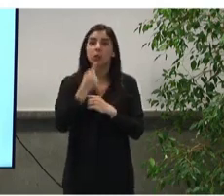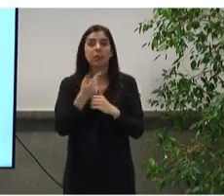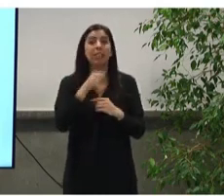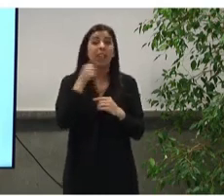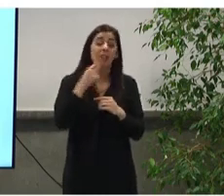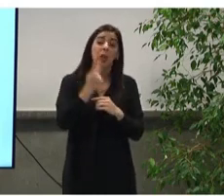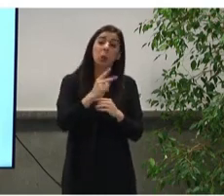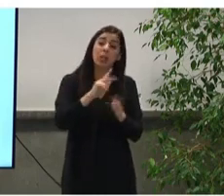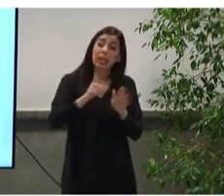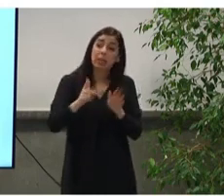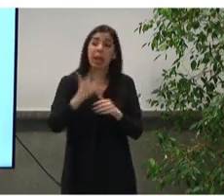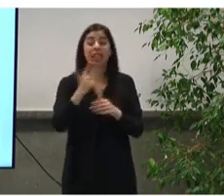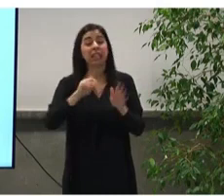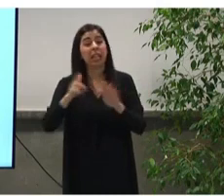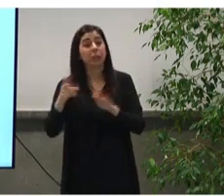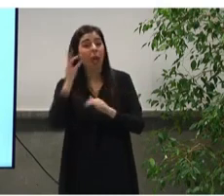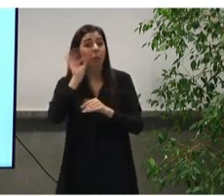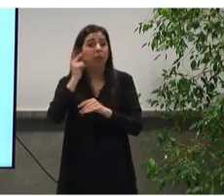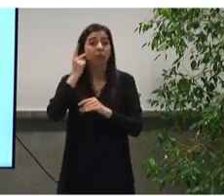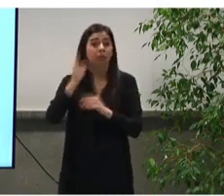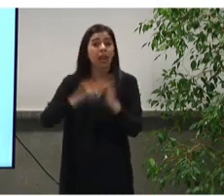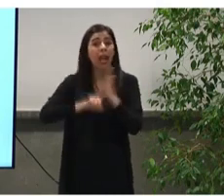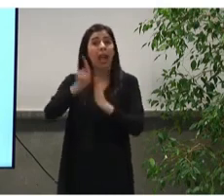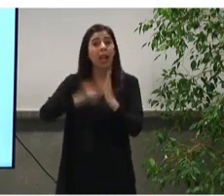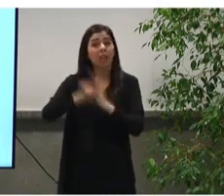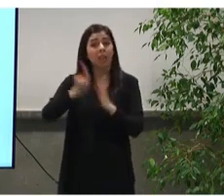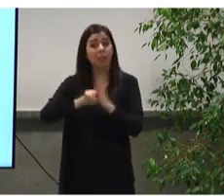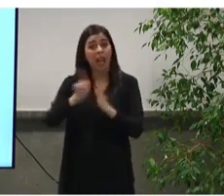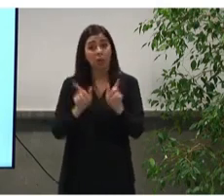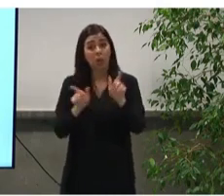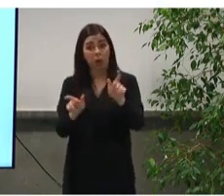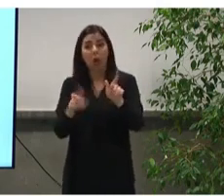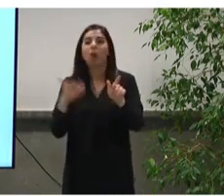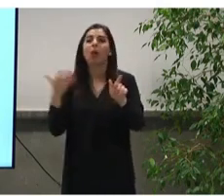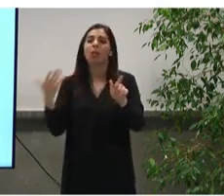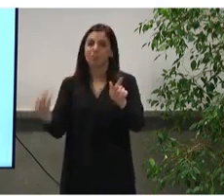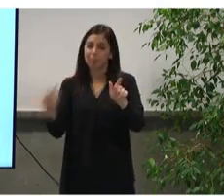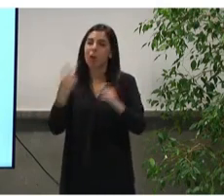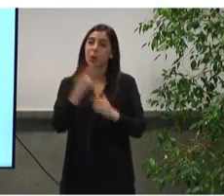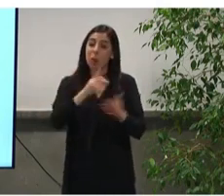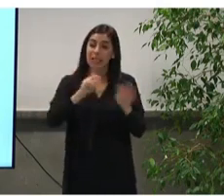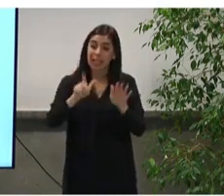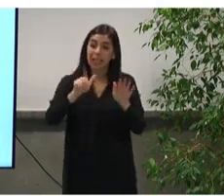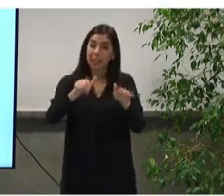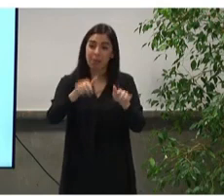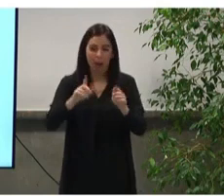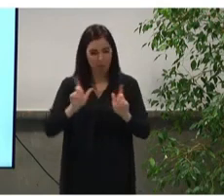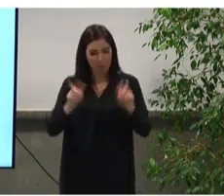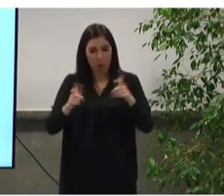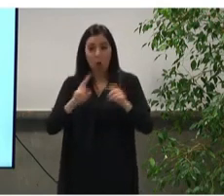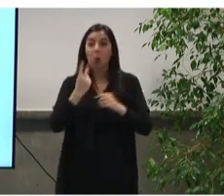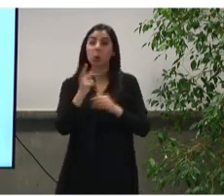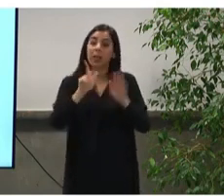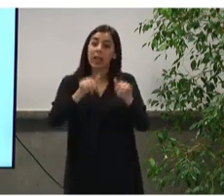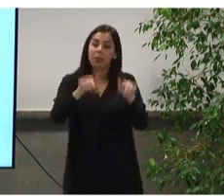settimane per vedere l'effetto del lockdown, e in effetti 2 settimane ci sono volute per far andare l'epidemia sotto